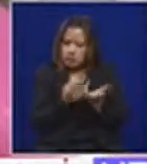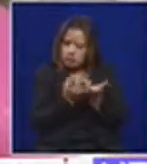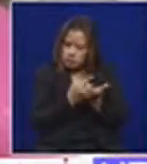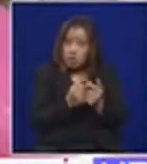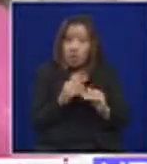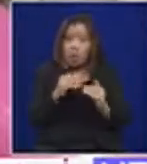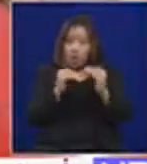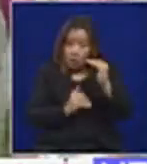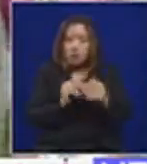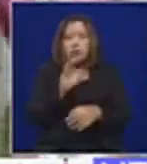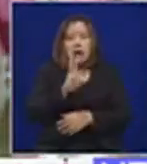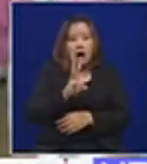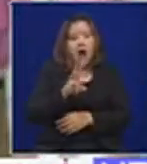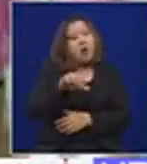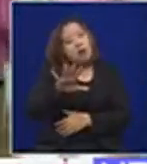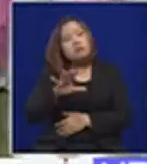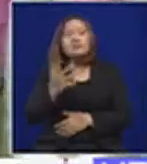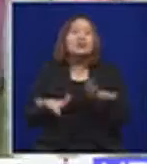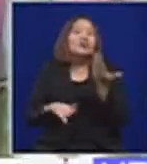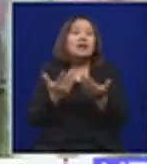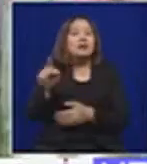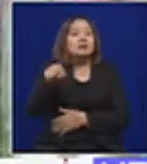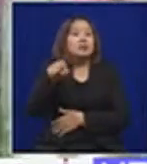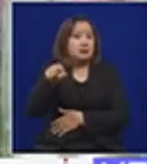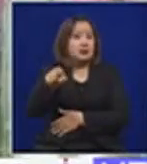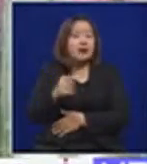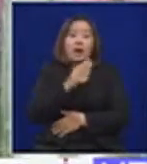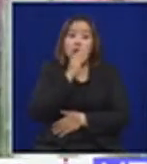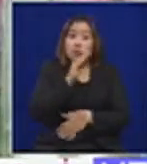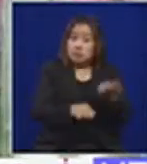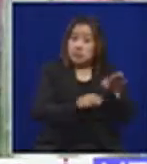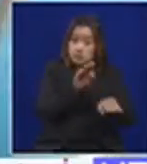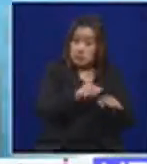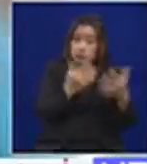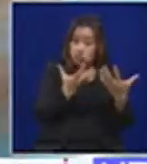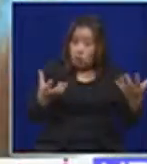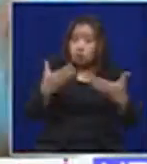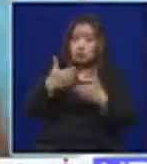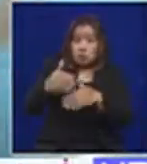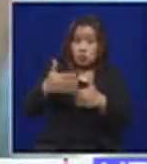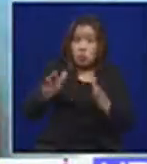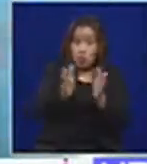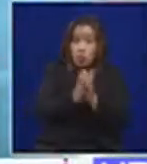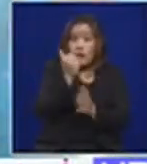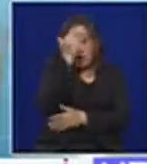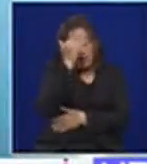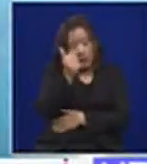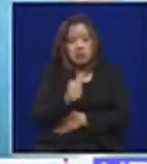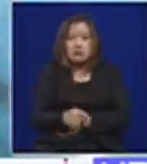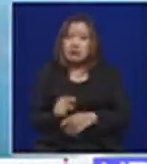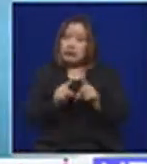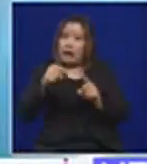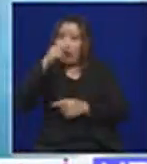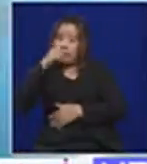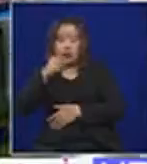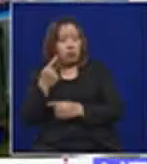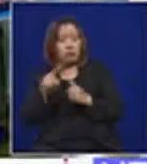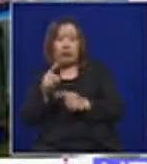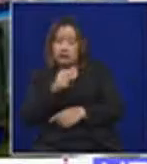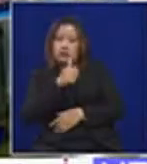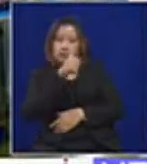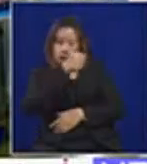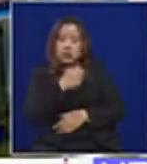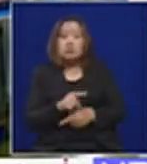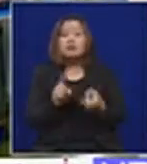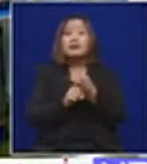ร้อยละ 5-6แต่เมื่อเทียบกับประเทศอื่นๆที่มูลค่าการส่งออกหดตัวมากกว่าร้อยละ10ขึ้นไปยังถือว่าค่อนข้างน้อยอย่างรั